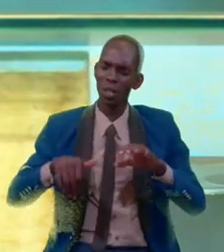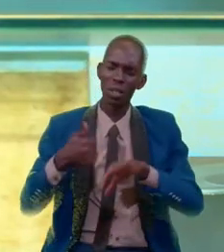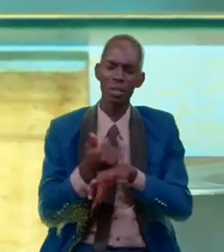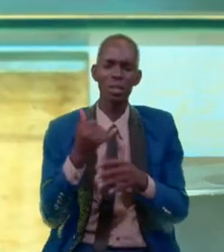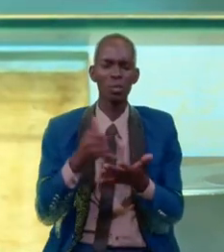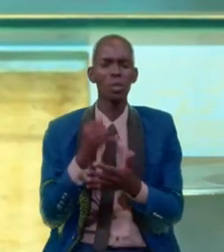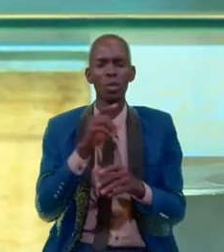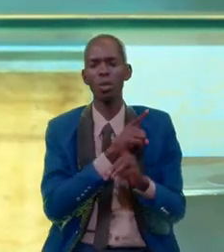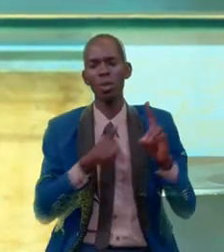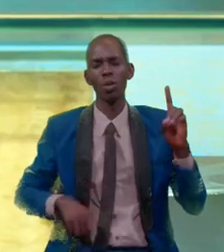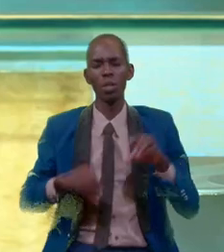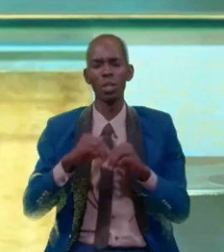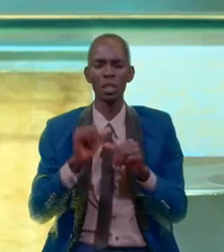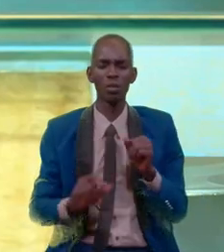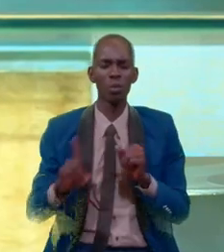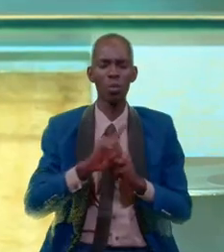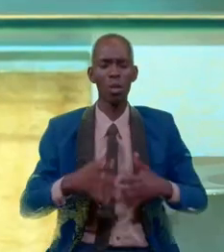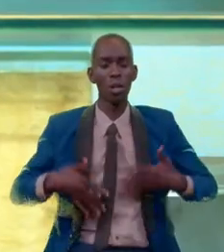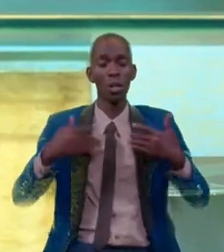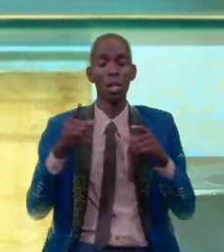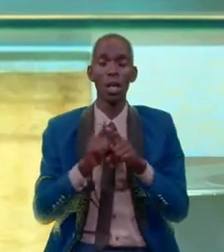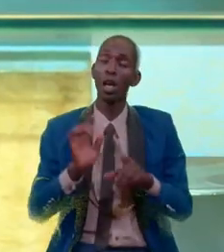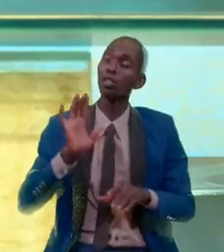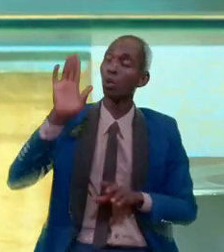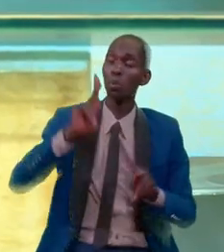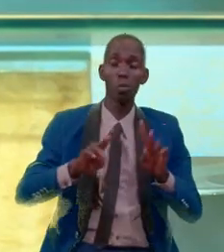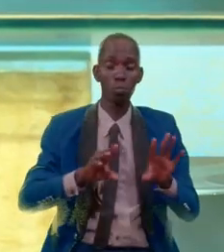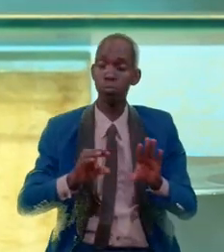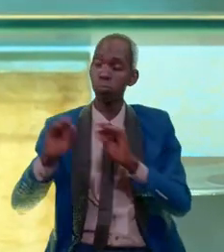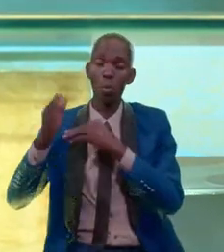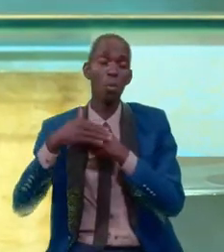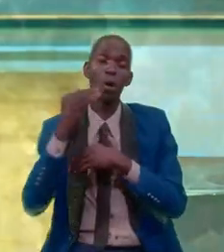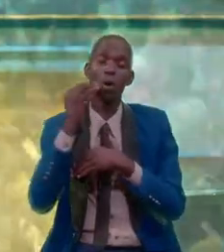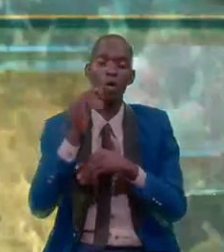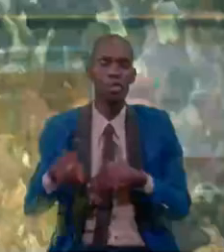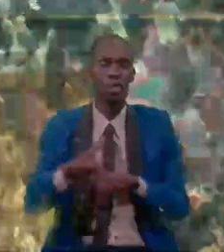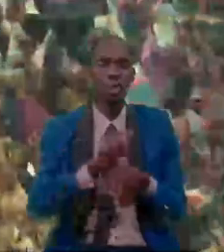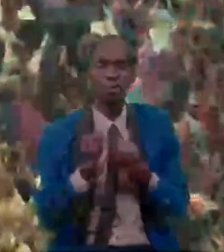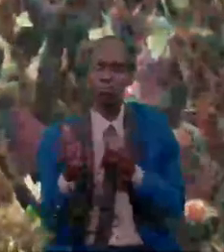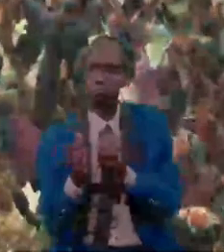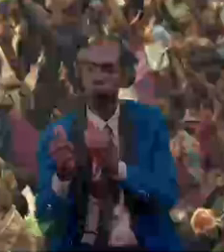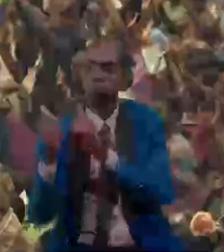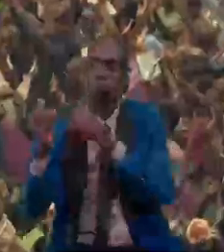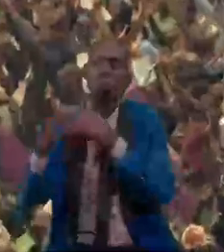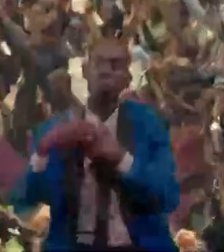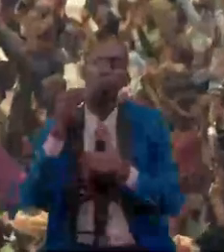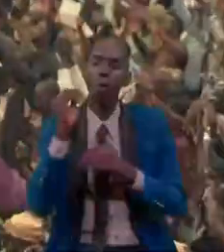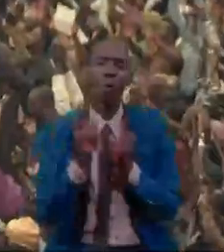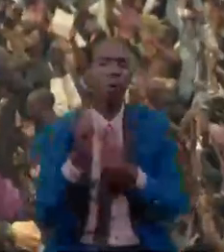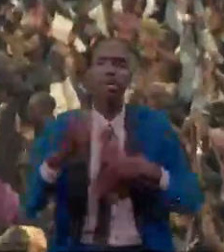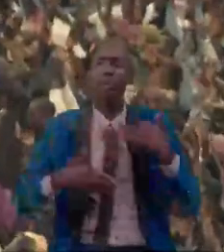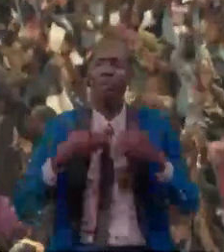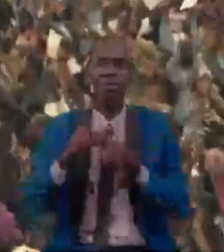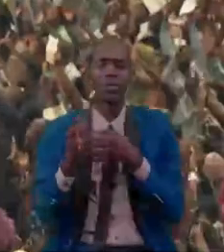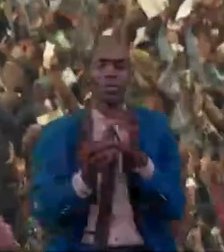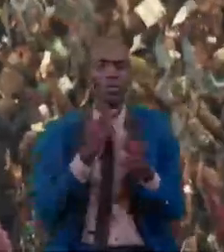Confirme cela, Seigneur, dans chaque vie. Comme ton peuple rentre chez eux, qu'il aille avec joie, qu'il